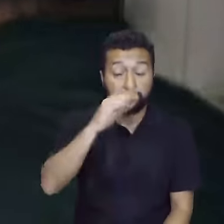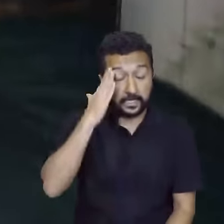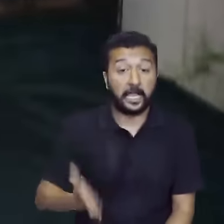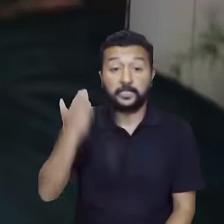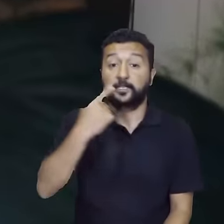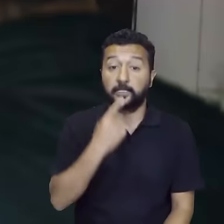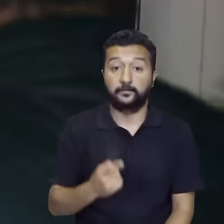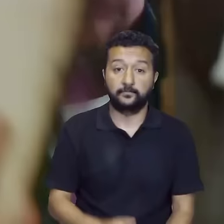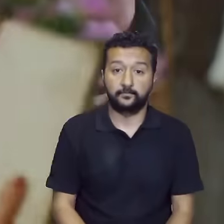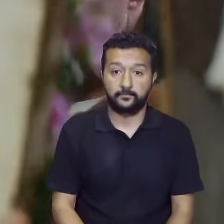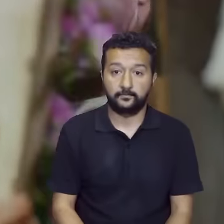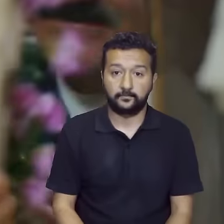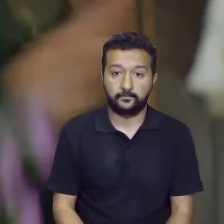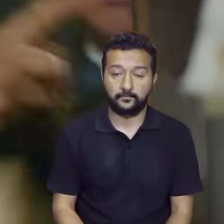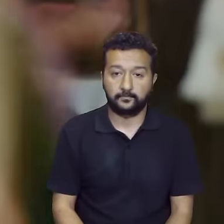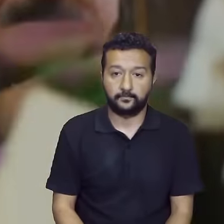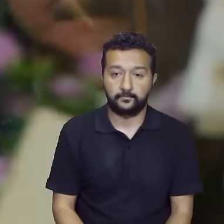kalkın.